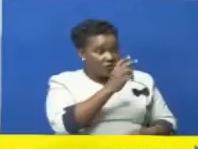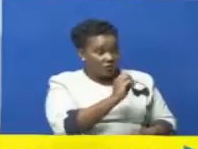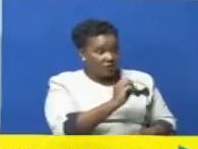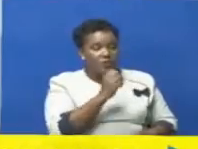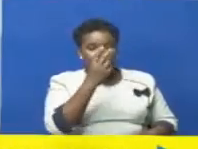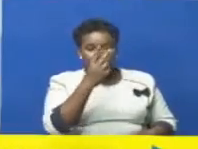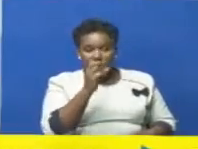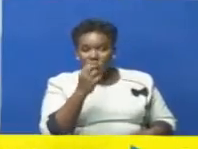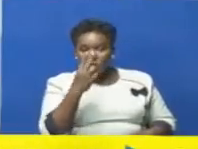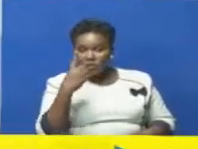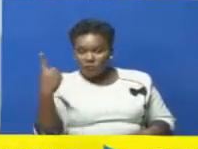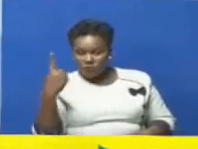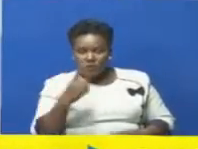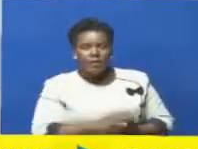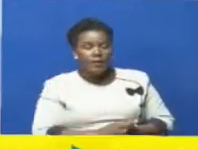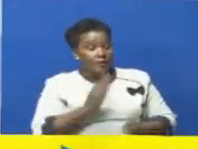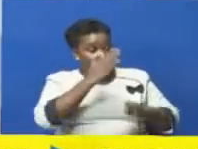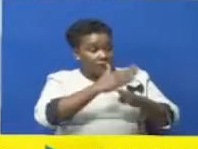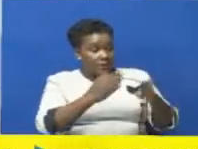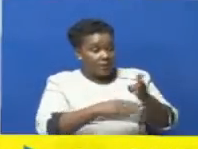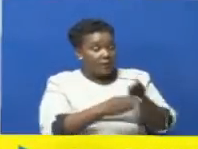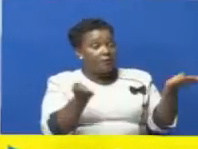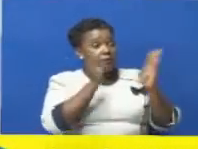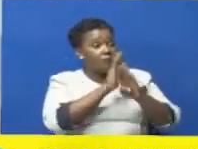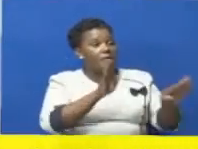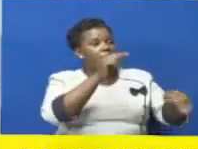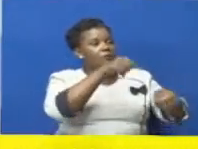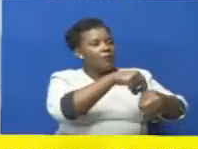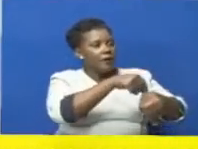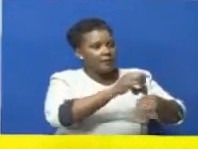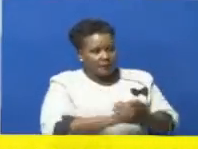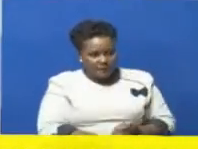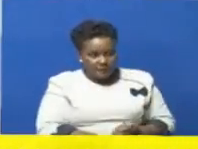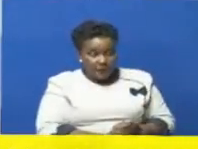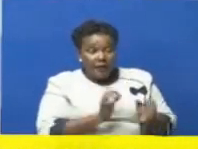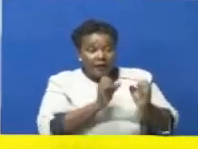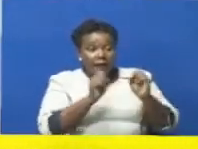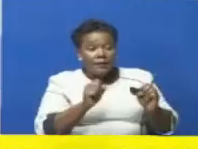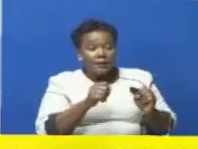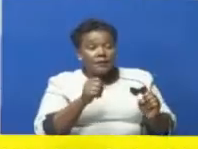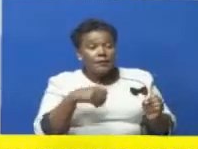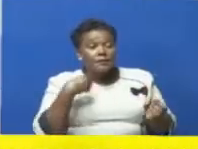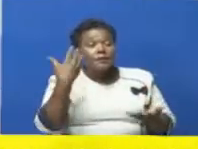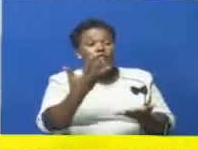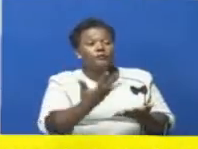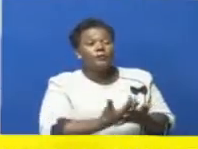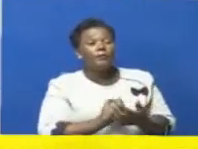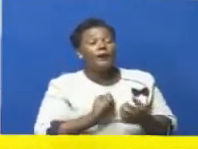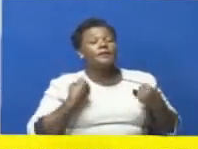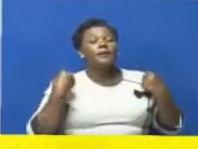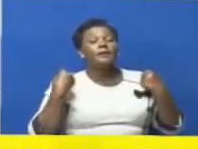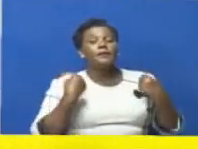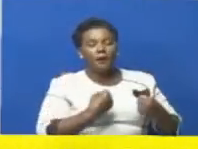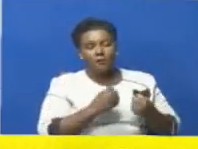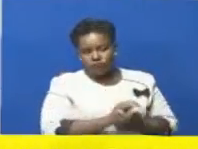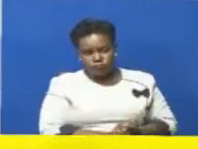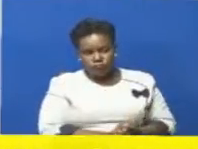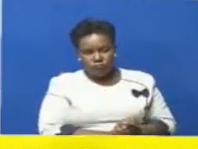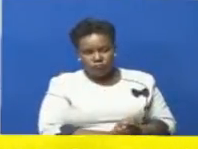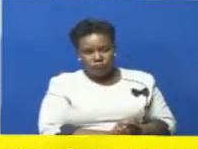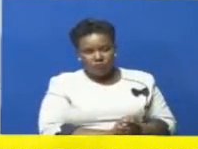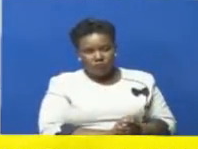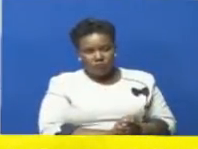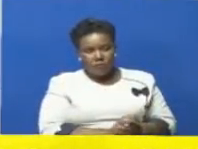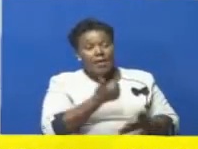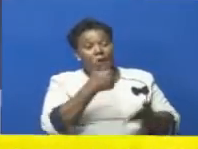tumepokea na tumeikamilisha kwa wakati, lakini tumepata shida loko fundi kupota kutokupata pesa kwa